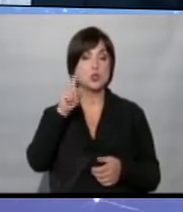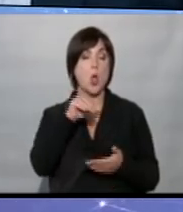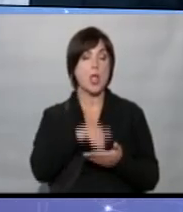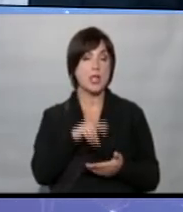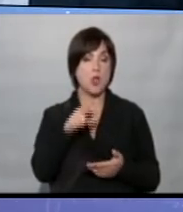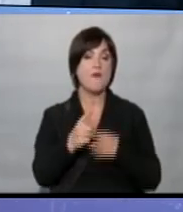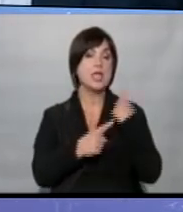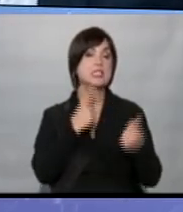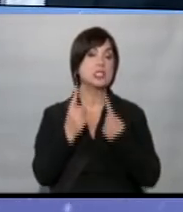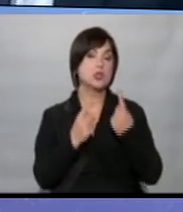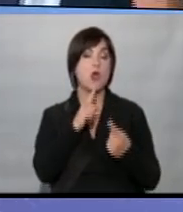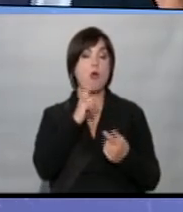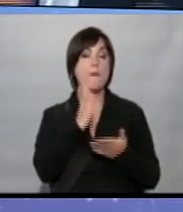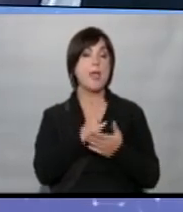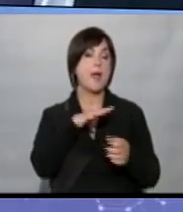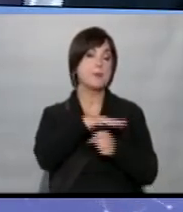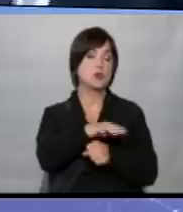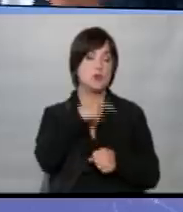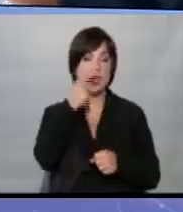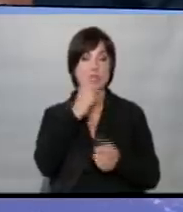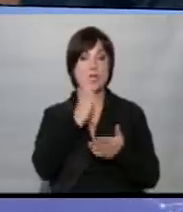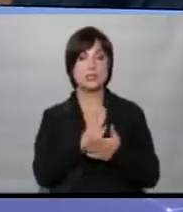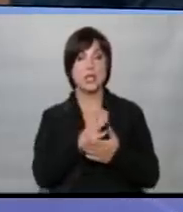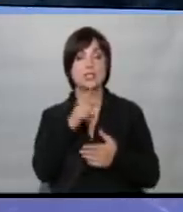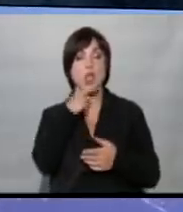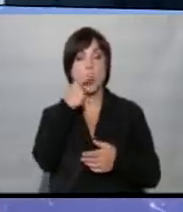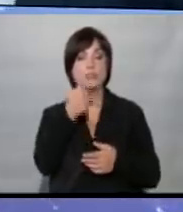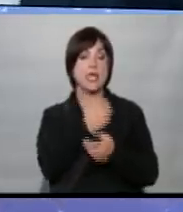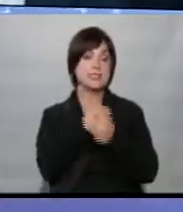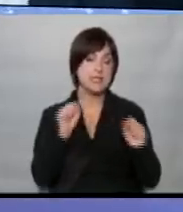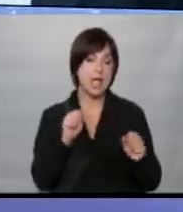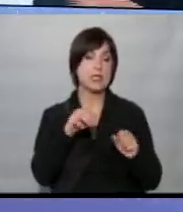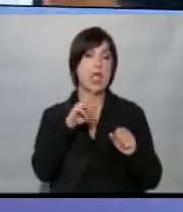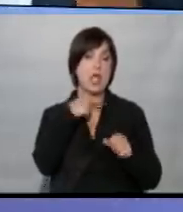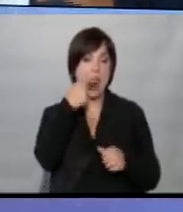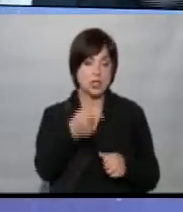во таа ситуација тие што беа против ќе кажа дека против, тие што беа за ќе кажа дека се за.